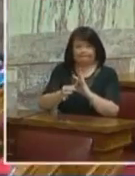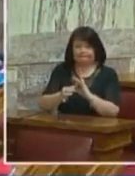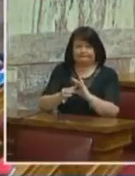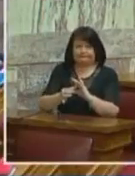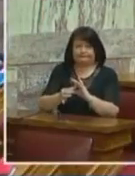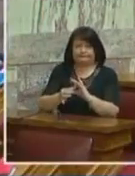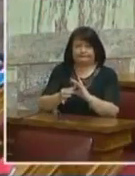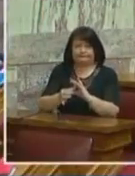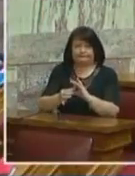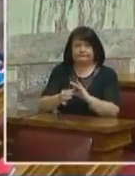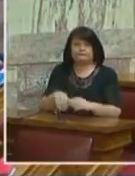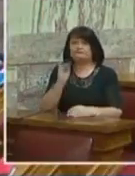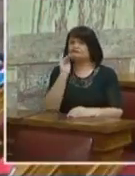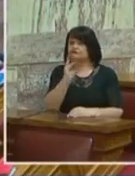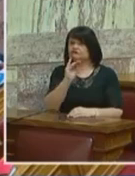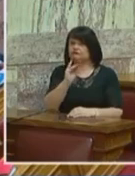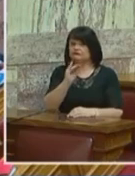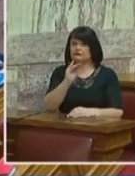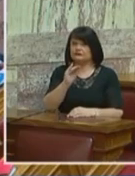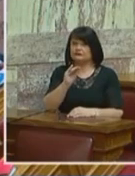Και σας προσκαλώ.